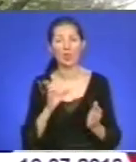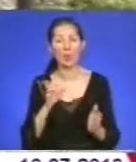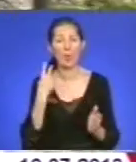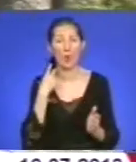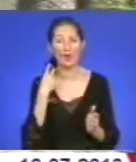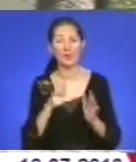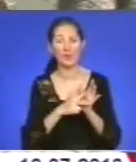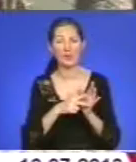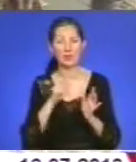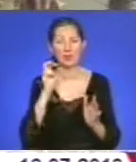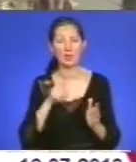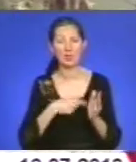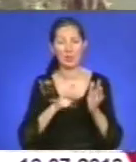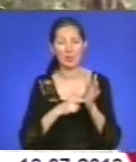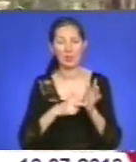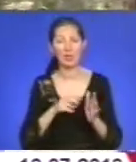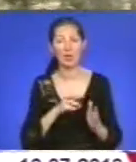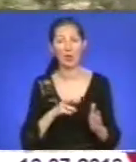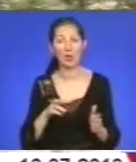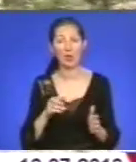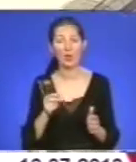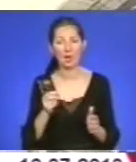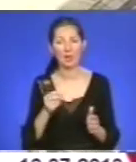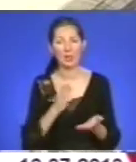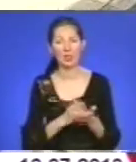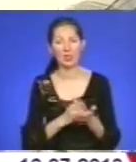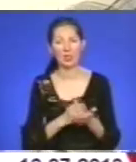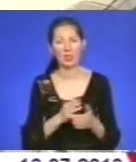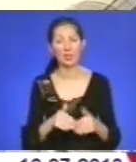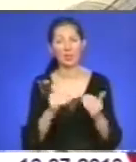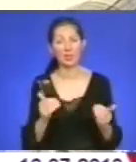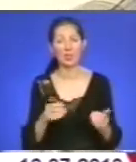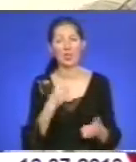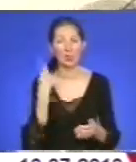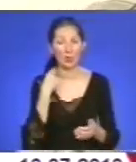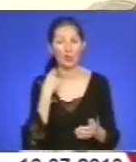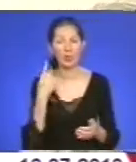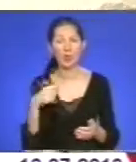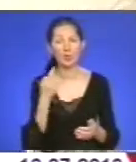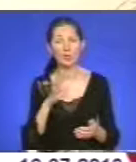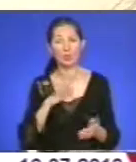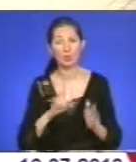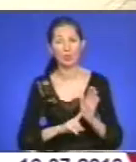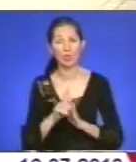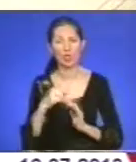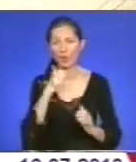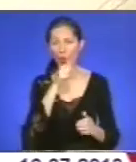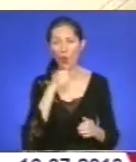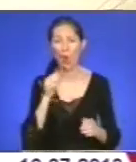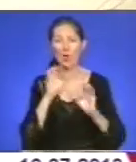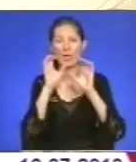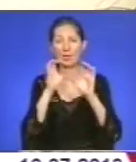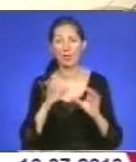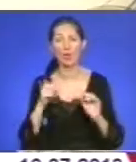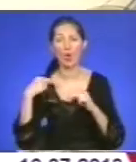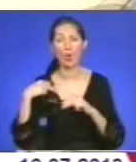мільйона гривень. Є тенденція до зменшення заборгованості. В області у нас було з початку року легалізовано